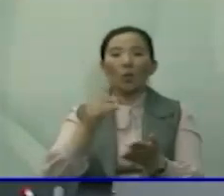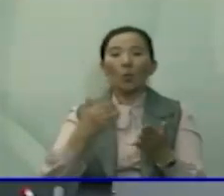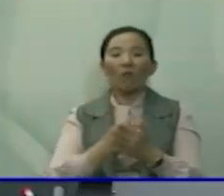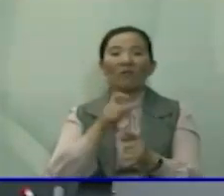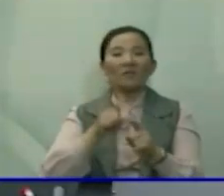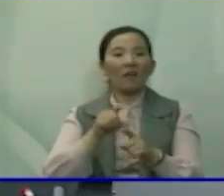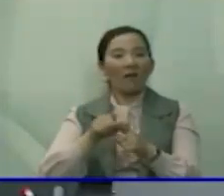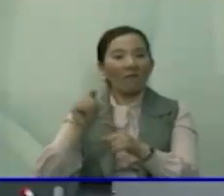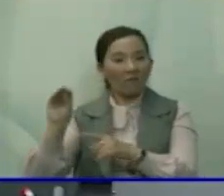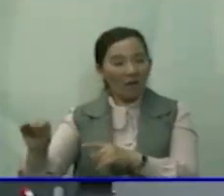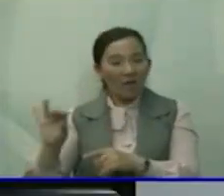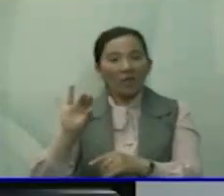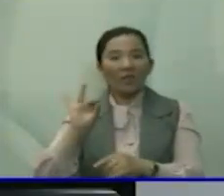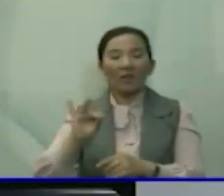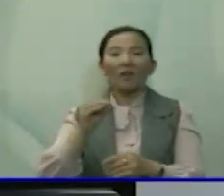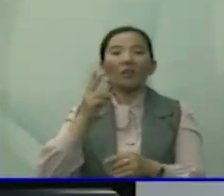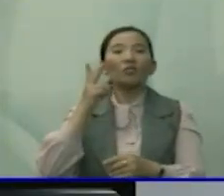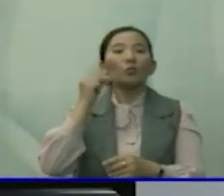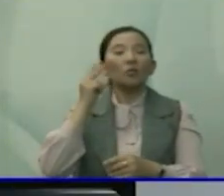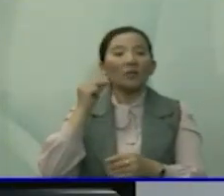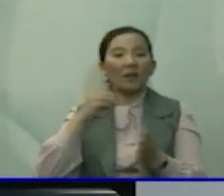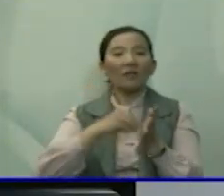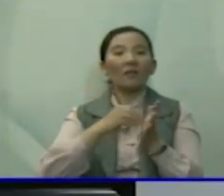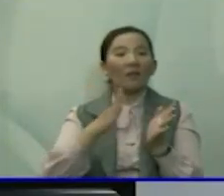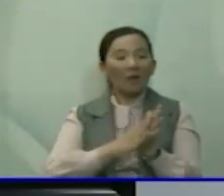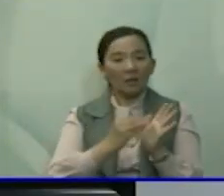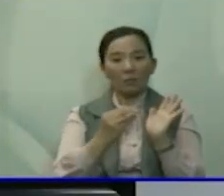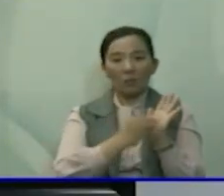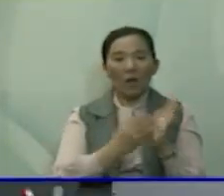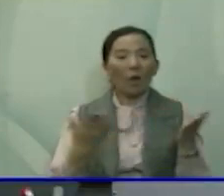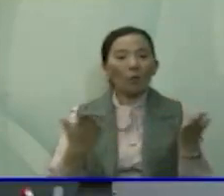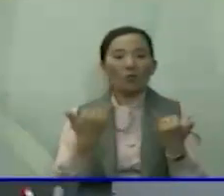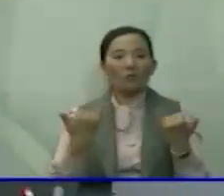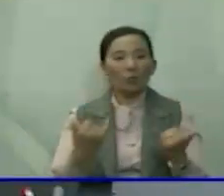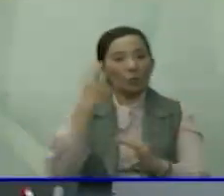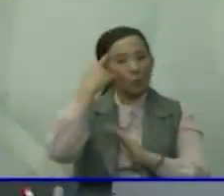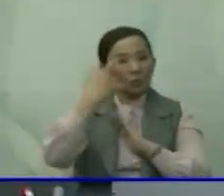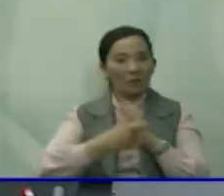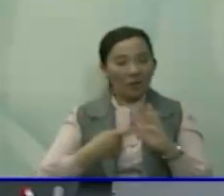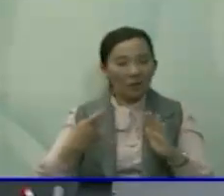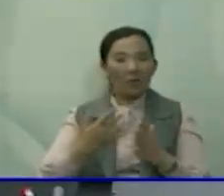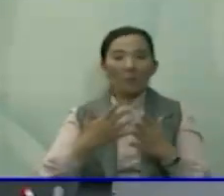даты которые мы с вами сегодня узнали спасибо